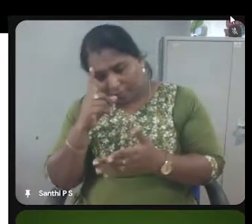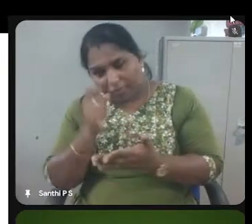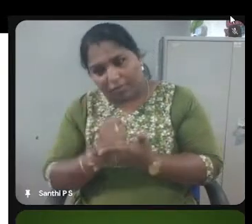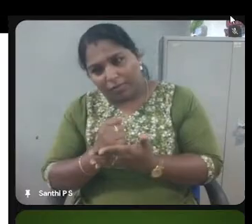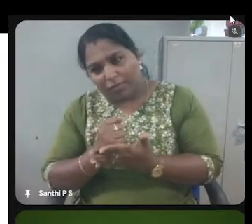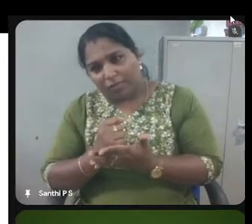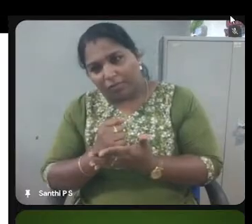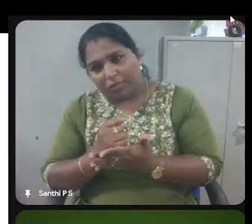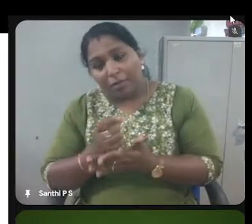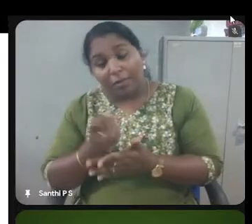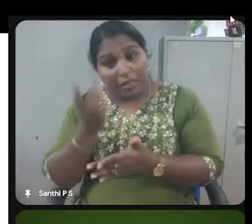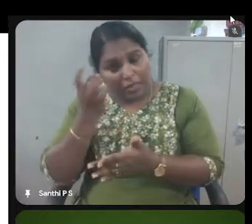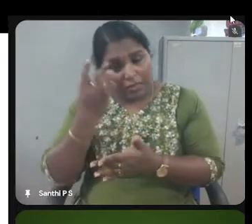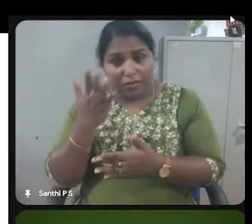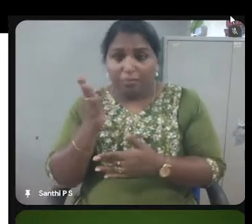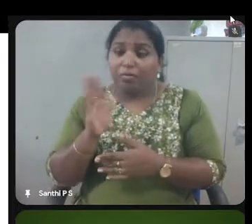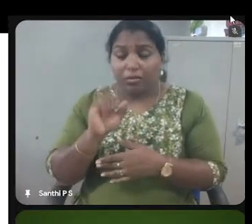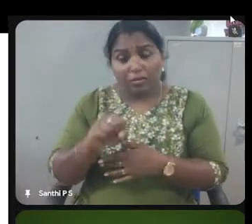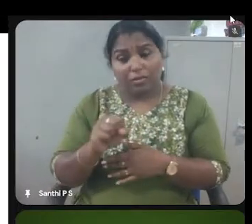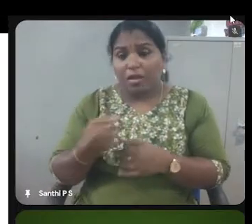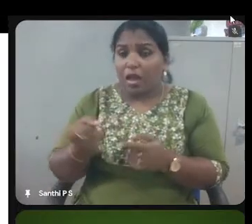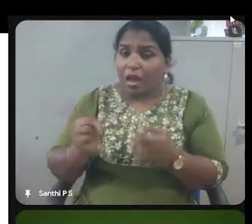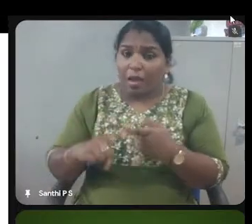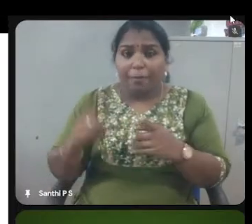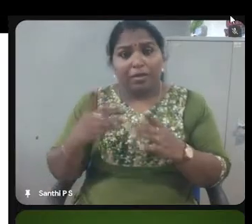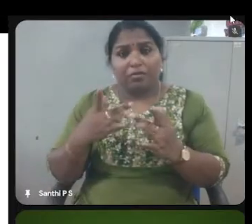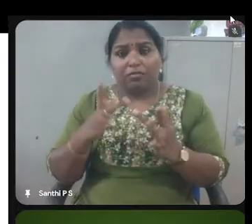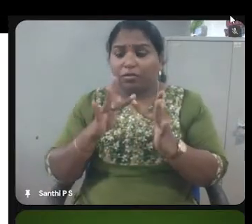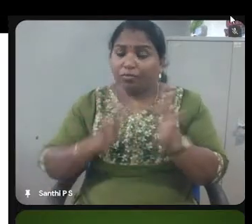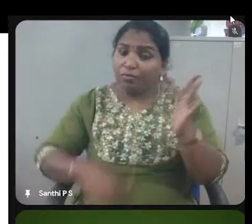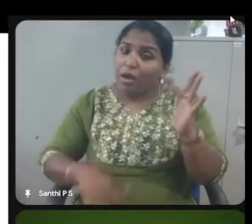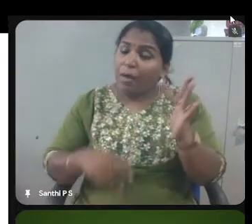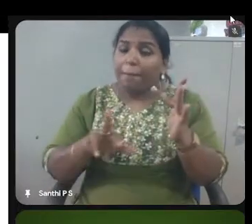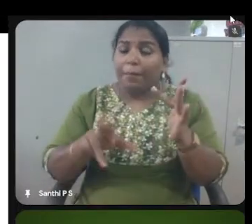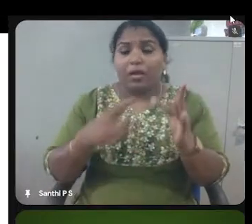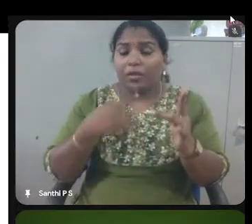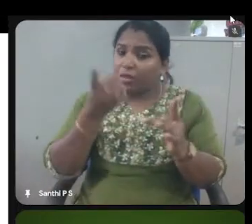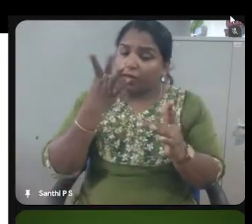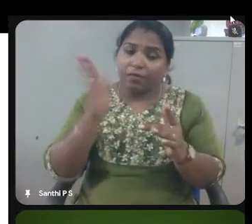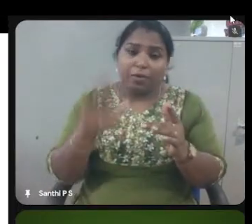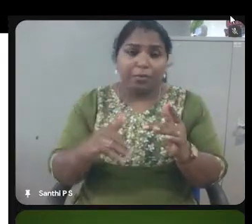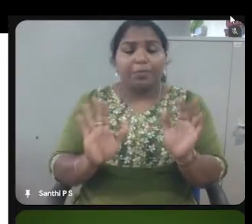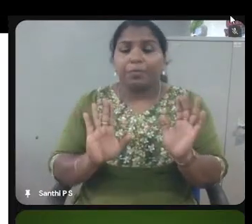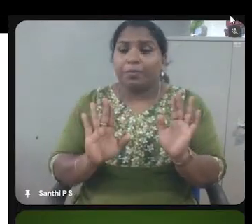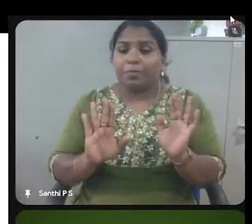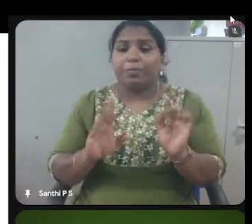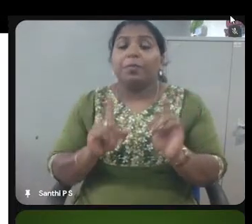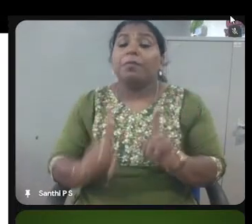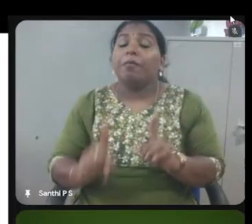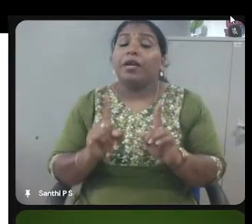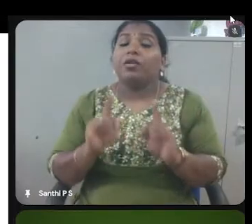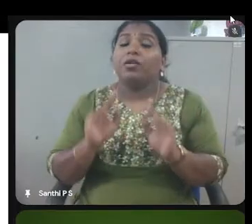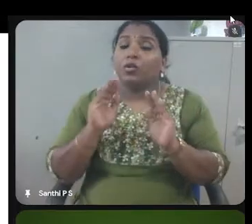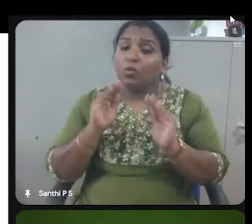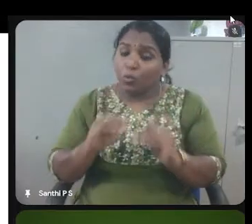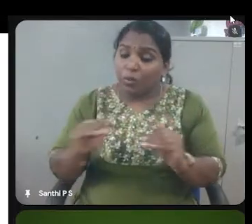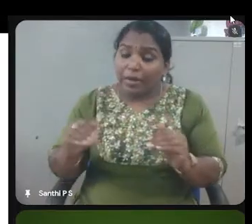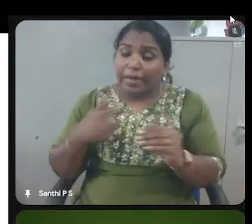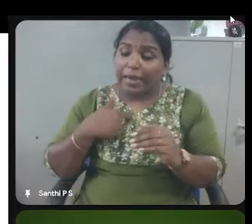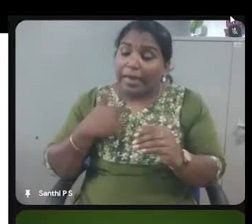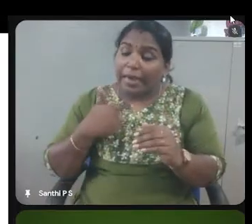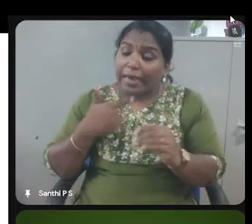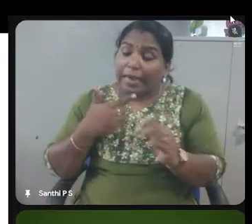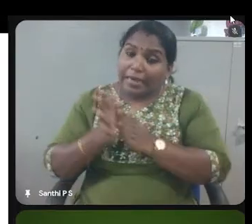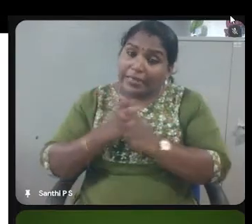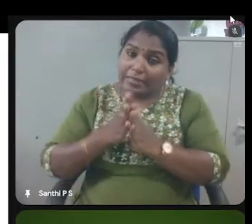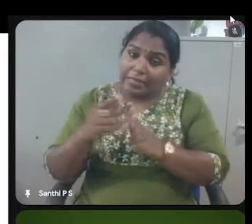ഡെഫിനറ്റ്ലി അവിടെ ദേഷ്യം വരും, പ്രതികരണം വളരെ മോശമായിരിക്കാം. പക്ഷെ അപ്പൊ നമുക്ക് ഏതെങ്കിലും വേറെ കുട്ടിക്ക് താല്പര്യമുള്ള എന്തെങ്കിലും ഒരു എക്സ്ട്രാ